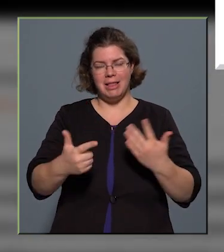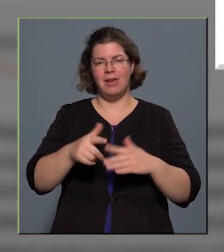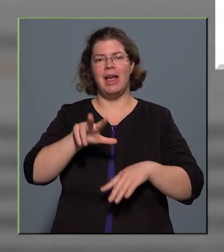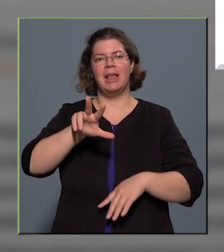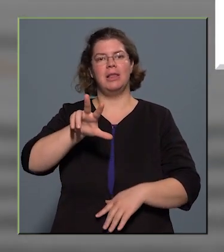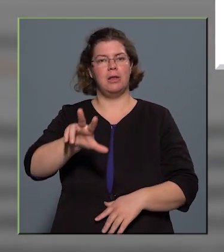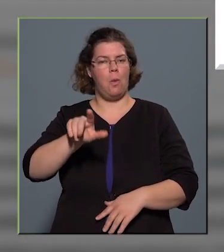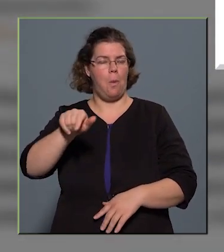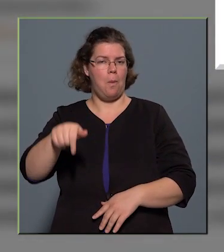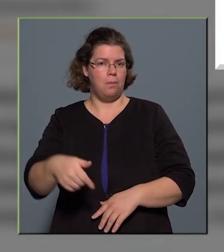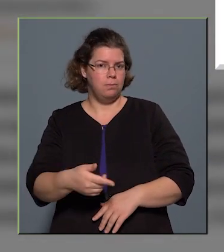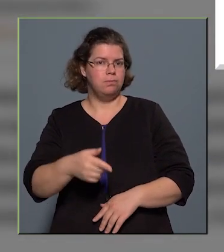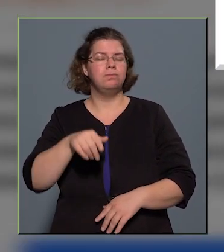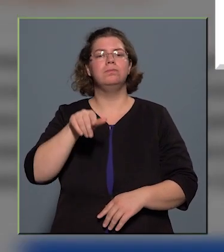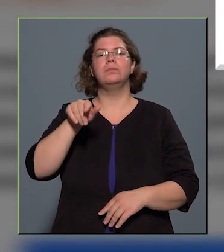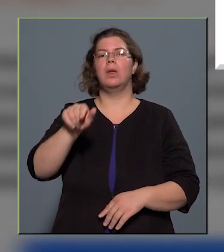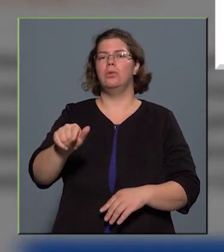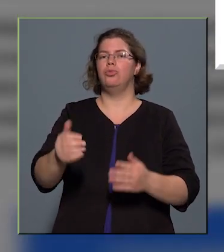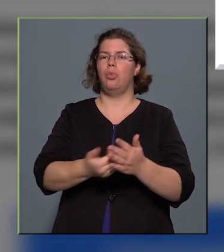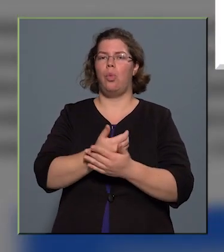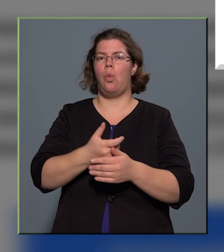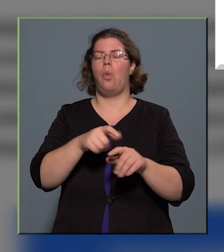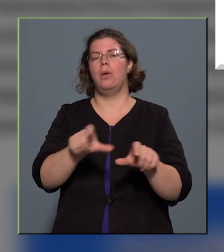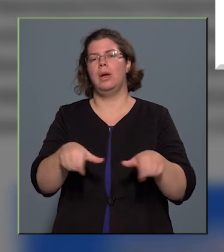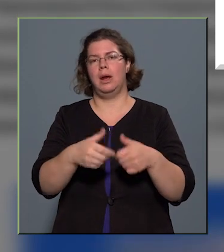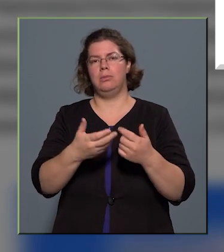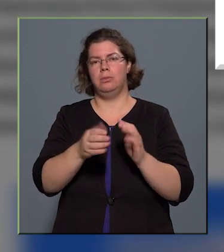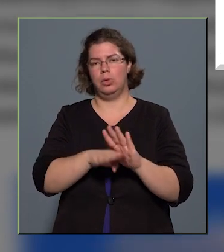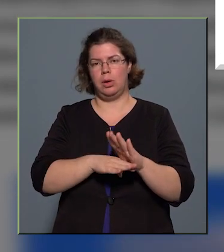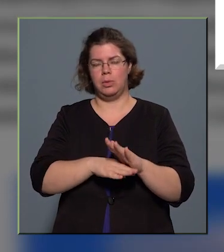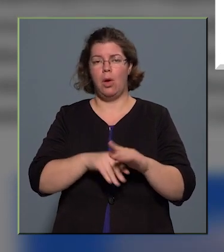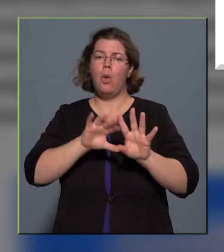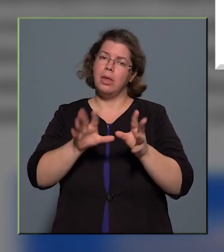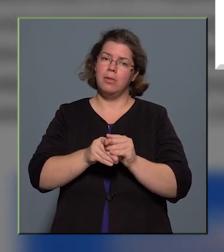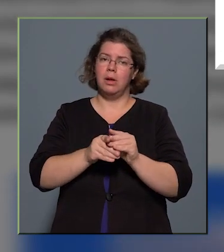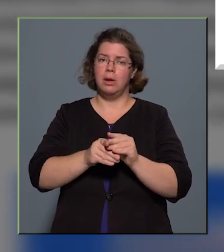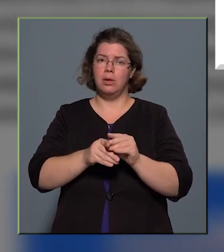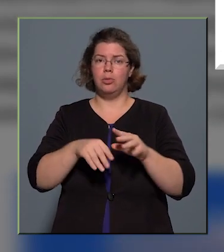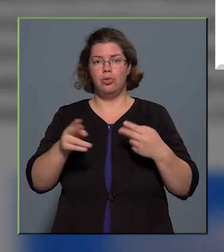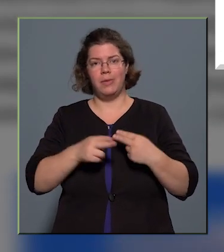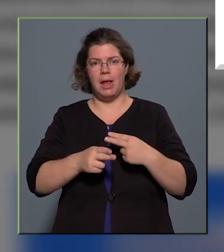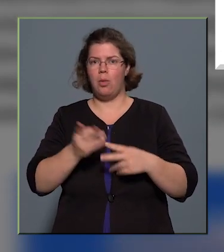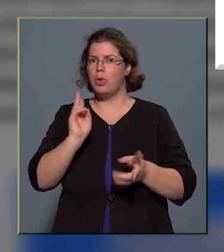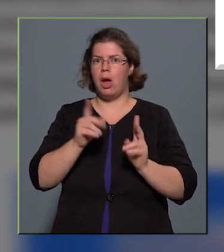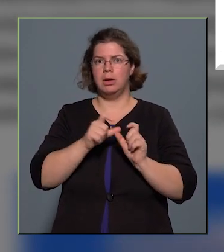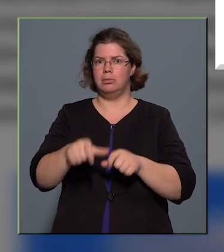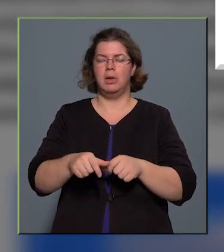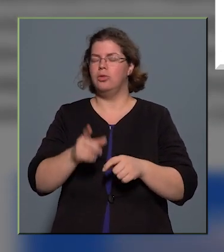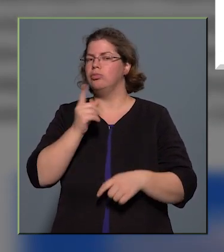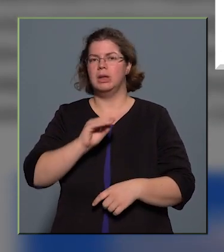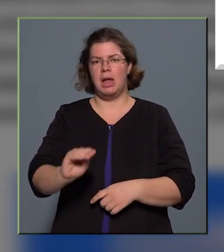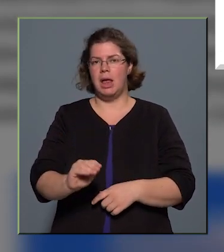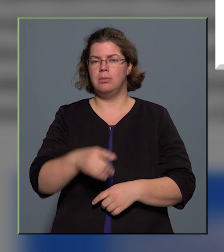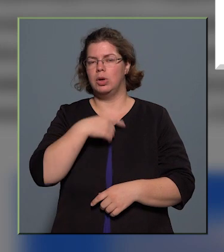milliárdos keretösszegű új programot. Összefoglaljuk röviden, hogyan jutottunk idáig, és ez mit jelent, mondja